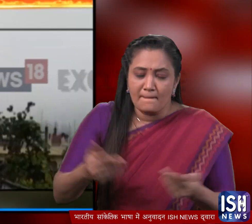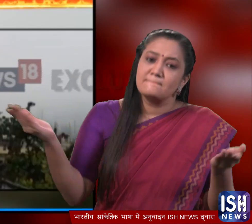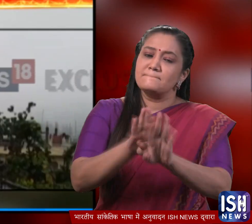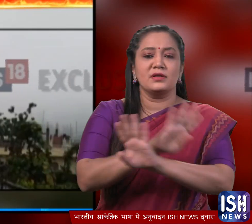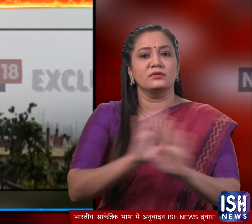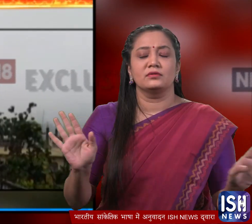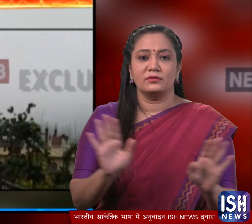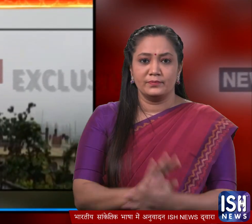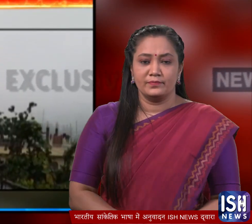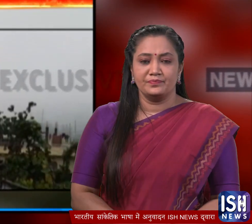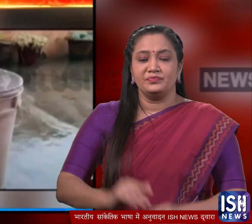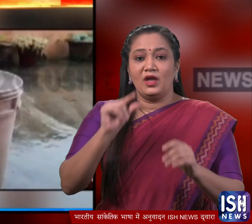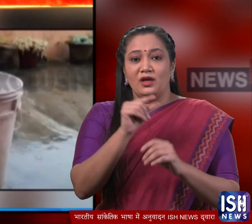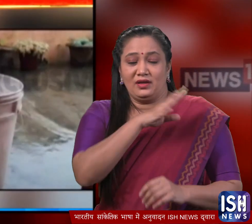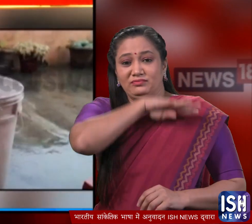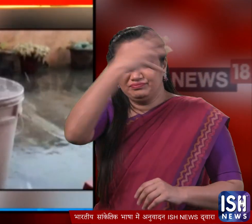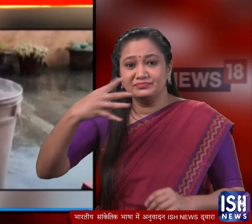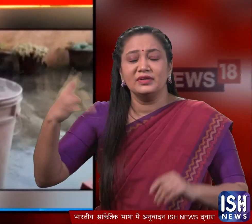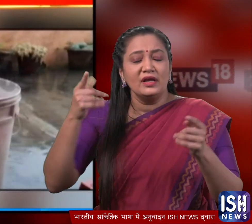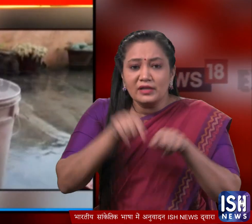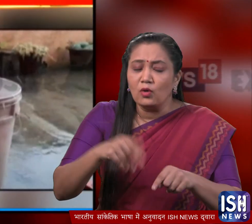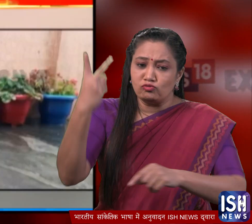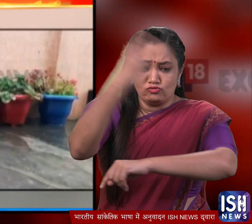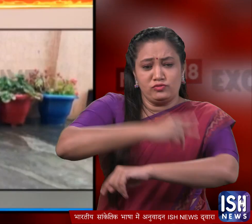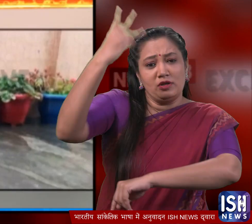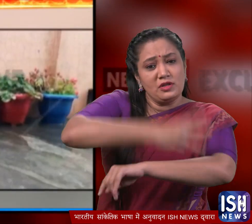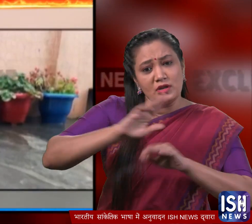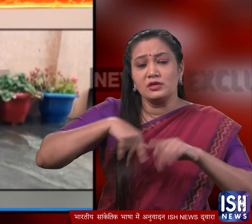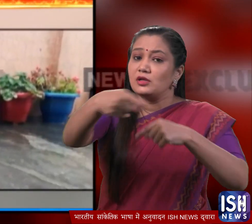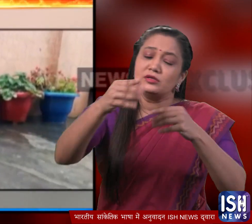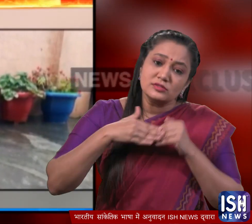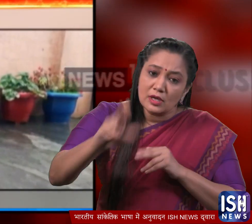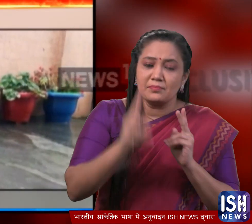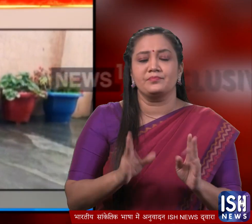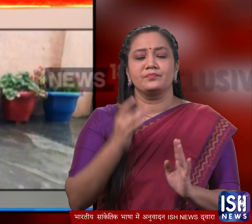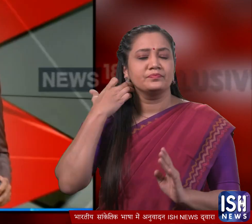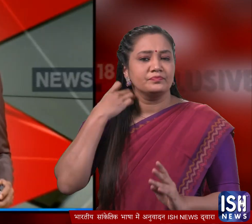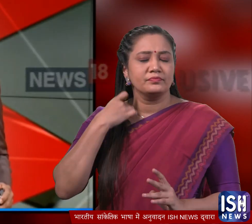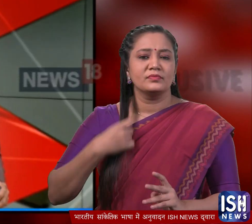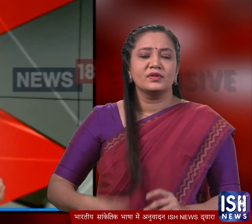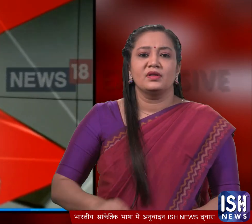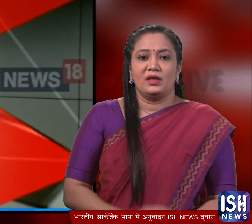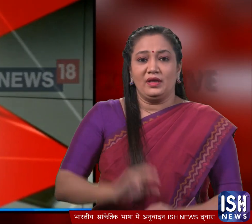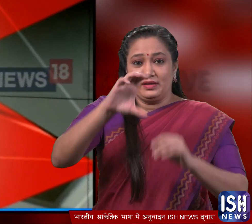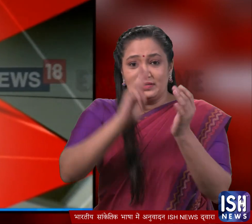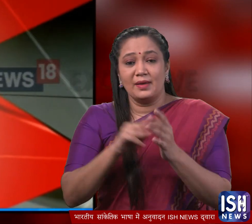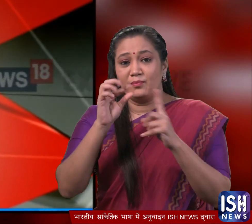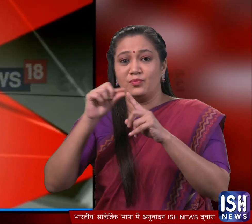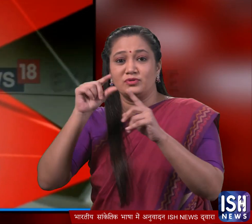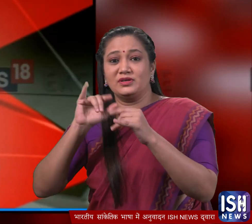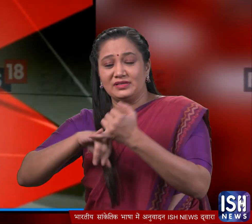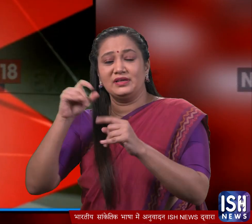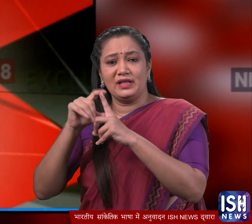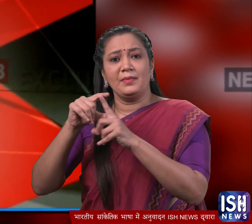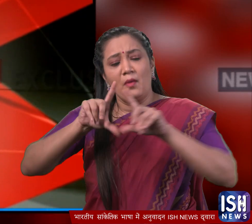है। मौसम विभाग ने बताया कि उत्तराखंड में बारिश का ये दौर अभी 2-3 दिन और जारी रह सकता है, जिसे देखते हुए राज्य के मुख्यमंत्री पुष्कर